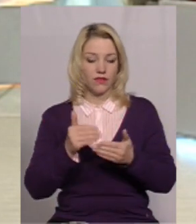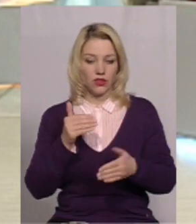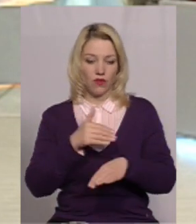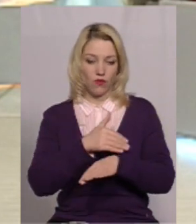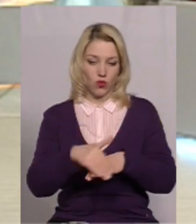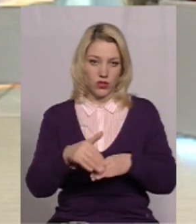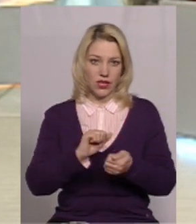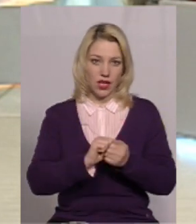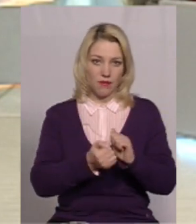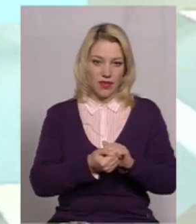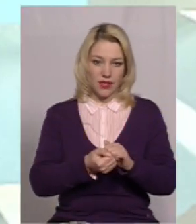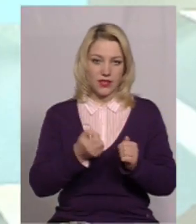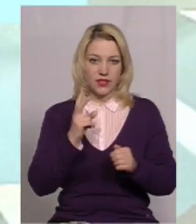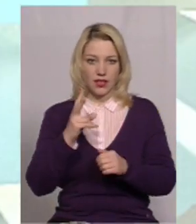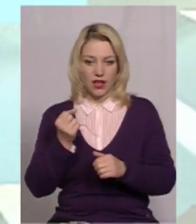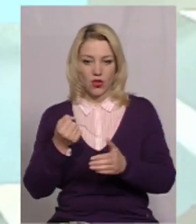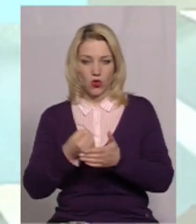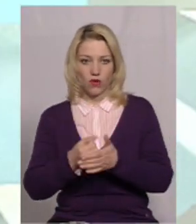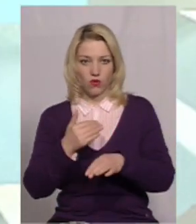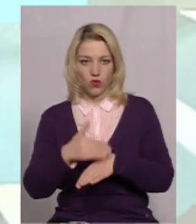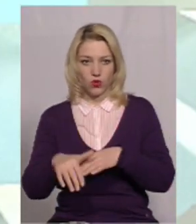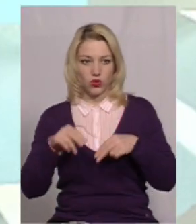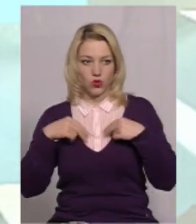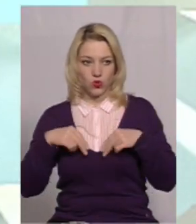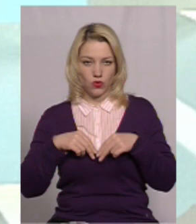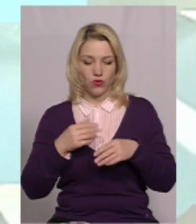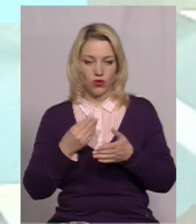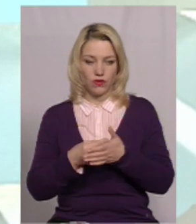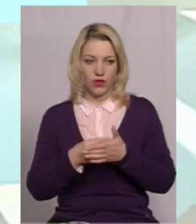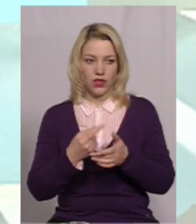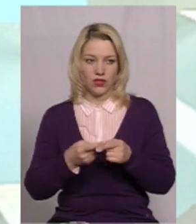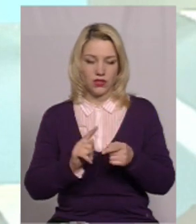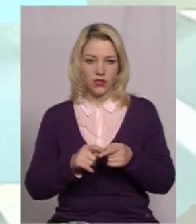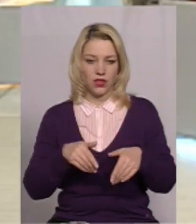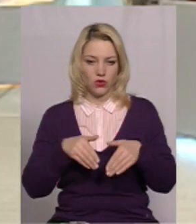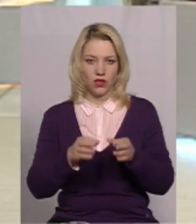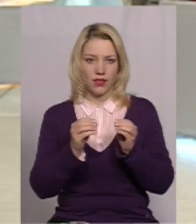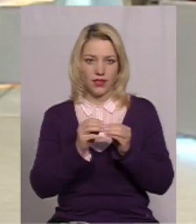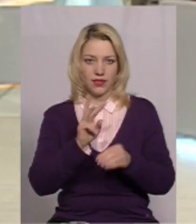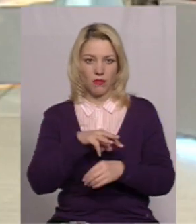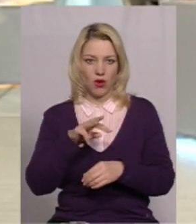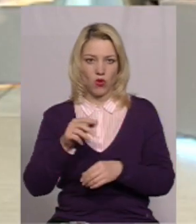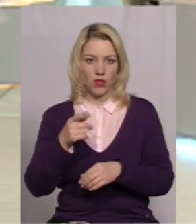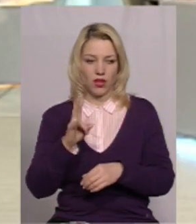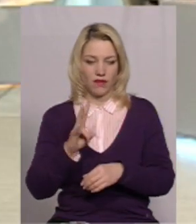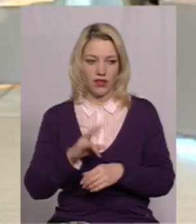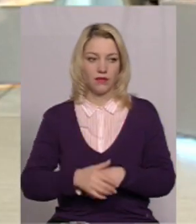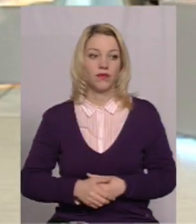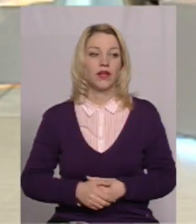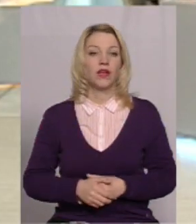вулиці Кам'янецької до вулиці Трудової. І вартість цієї велодоріжки понад 10 мільйонів гривень. Така